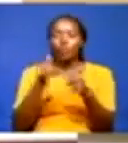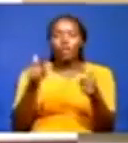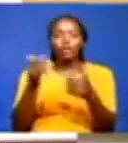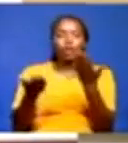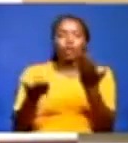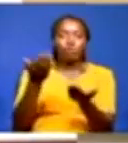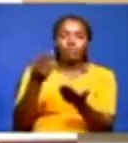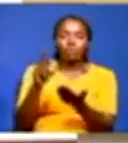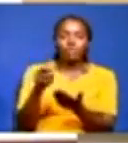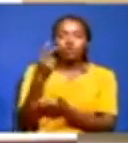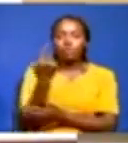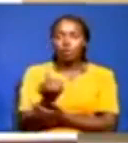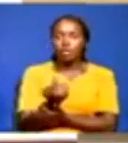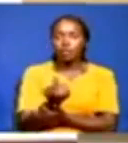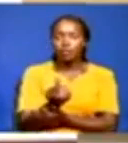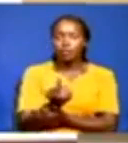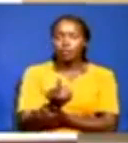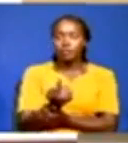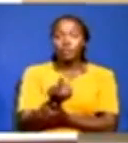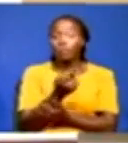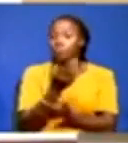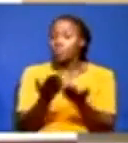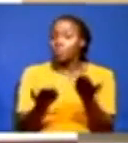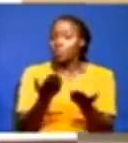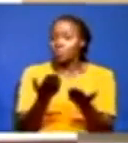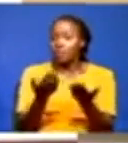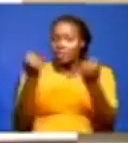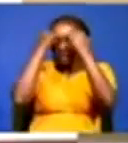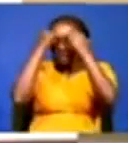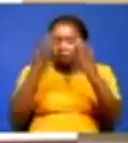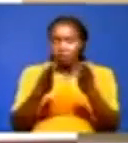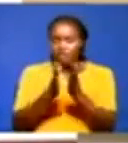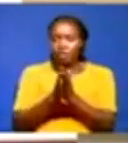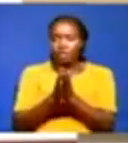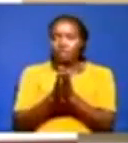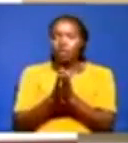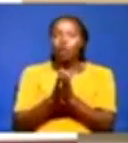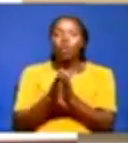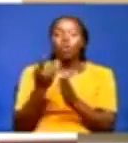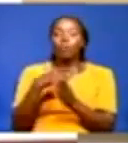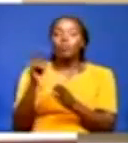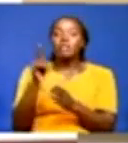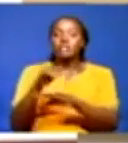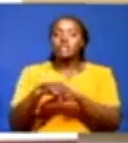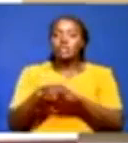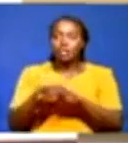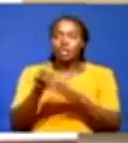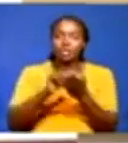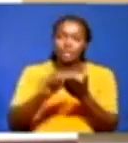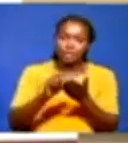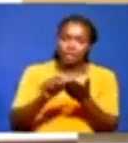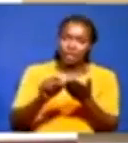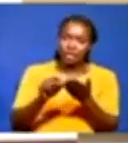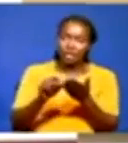mwaka 2021. Hata hivyo, idadi ya wanafunzi waliofanya vyema kwenye masomo ya Kiingereza, insha ya Kiingereza, somo